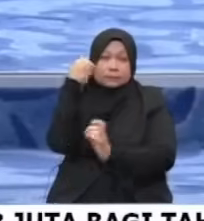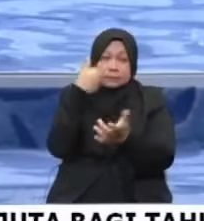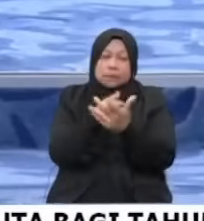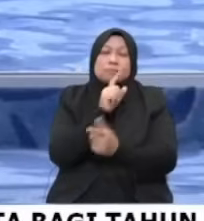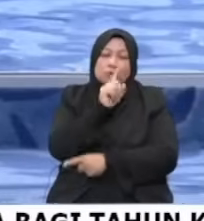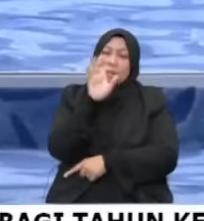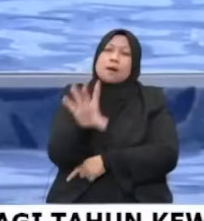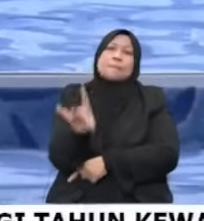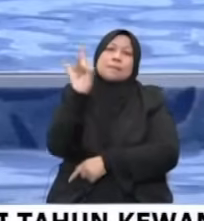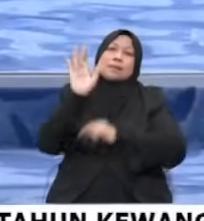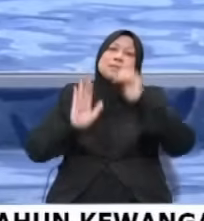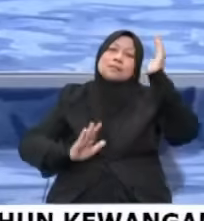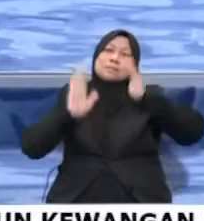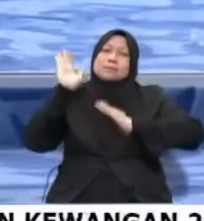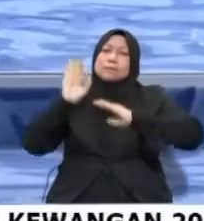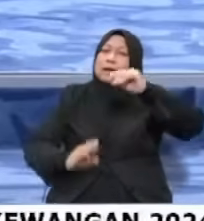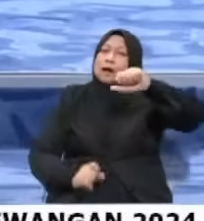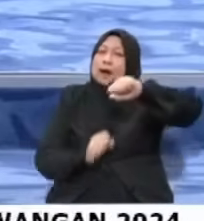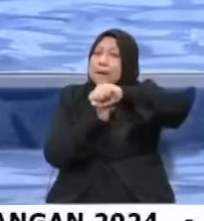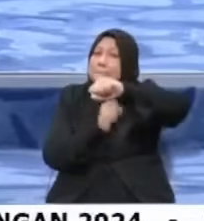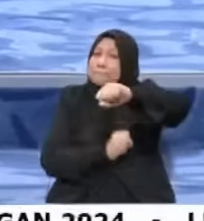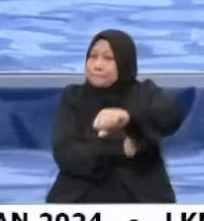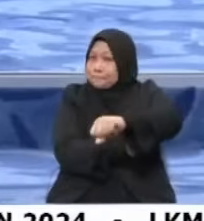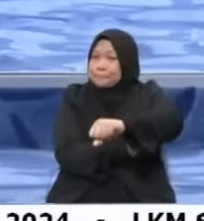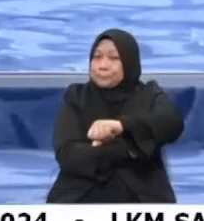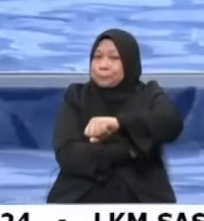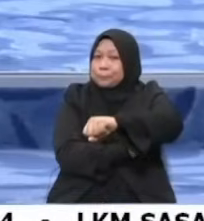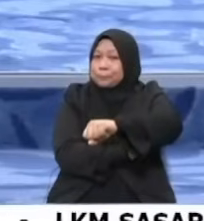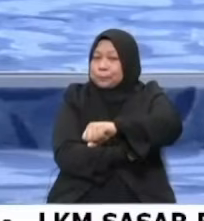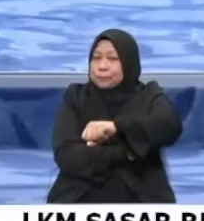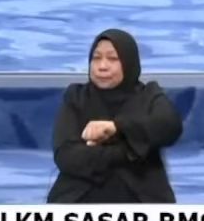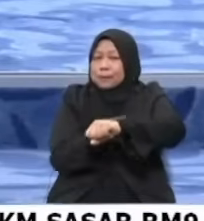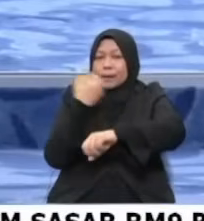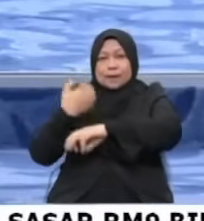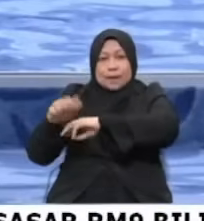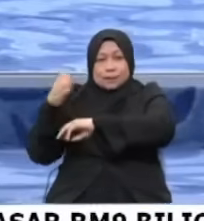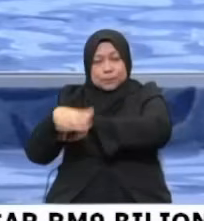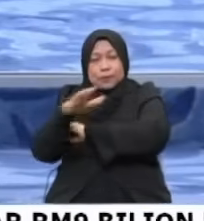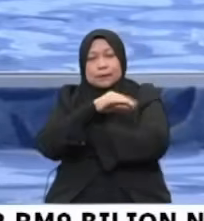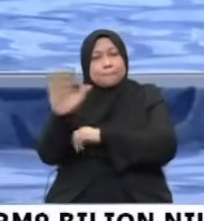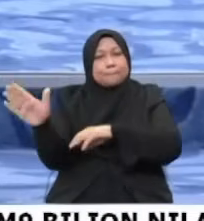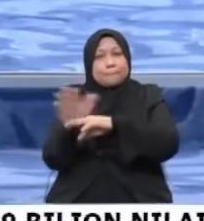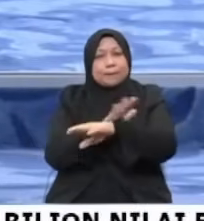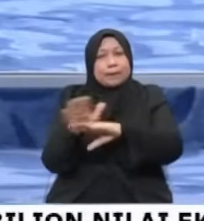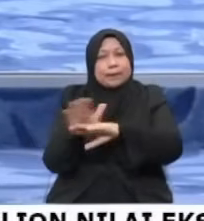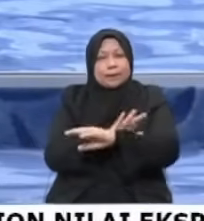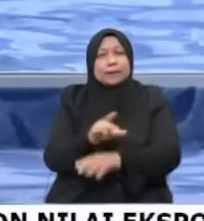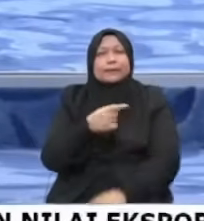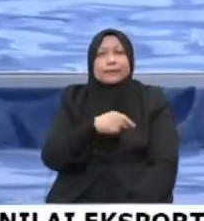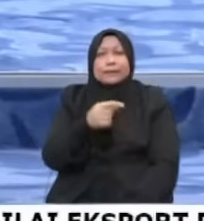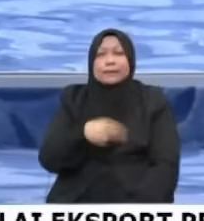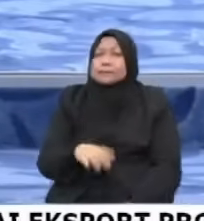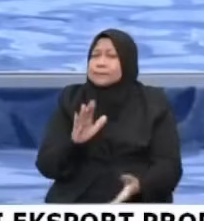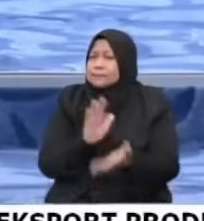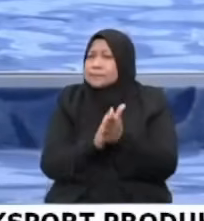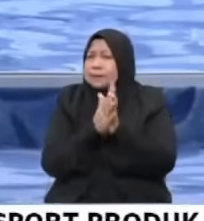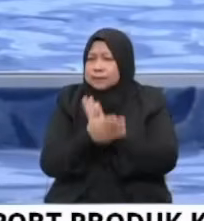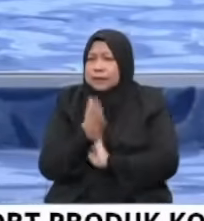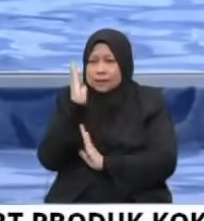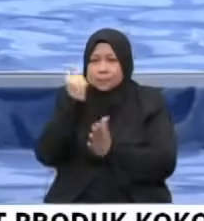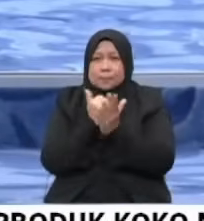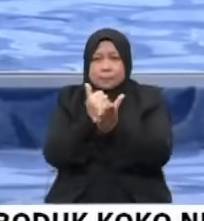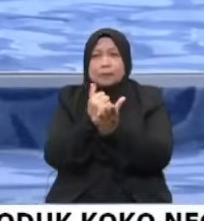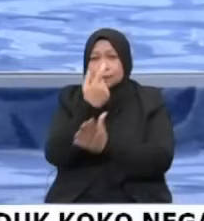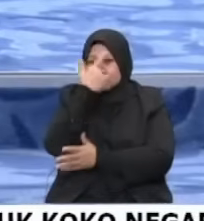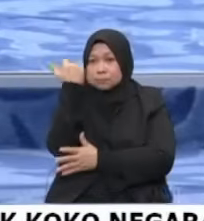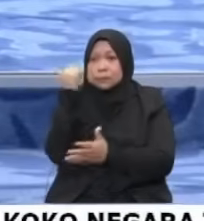memilih Malaysia sebagai hub selain daripada eksport dan perdagangan negara China jadi ini akan membantu kita